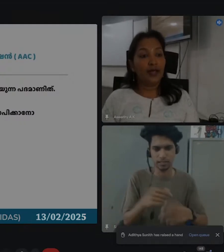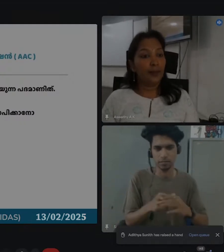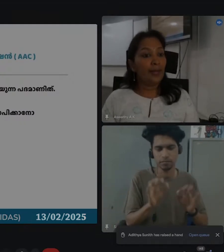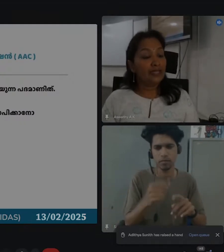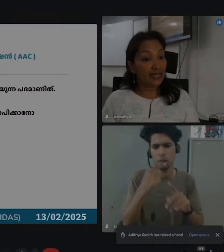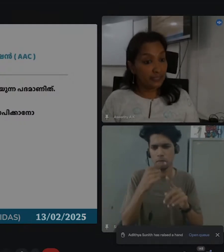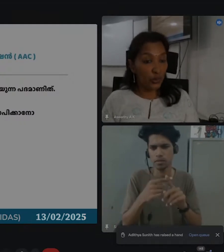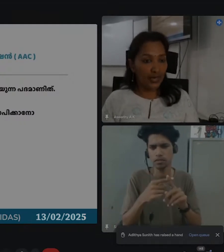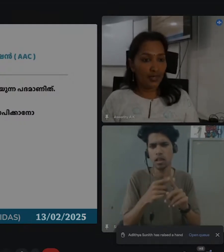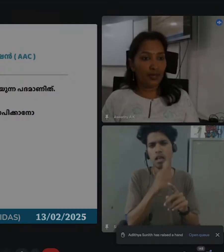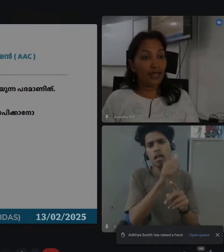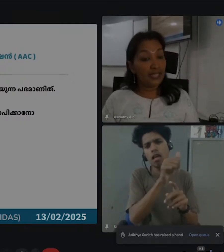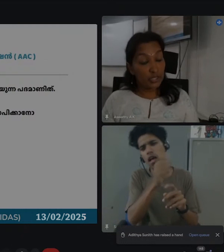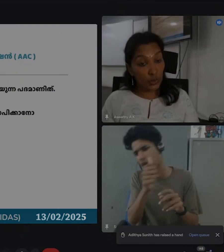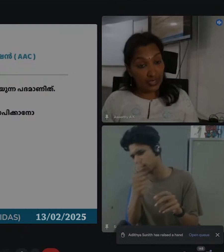നമുക്ക്